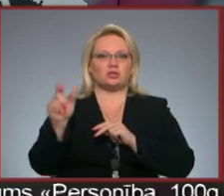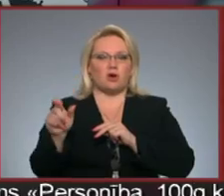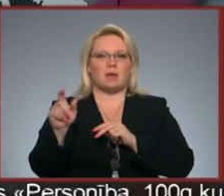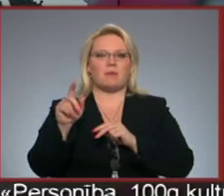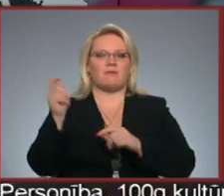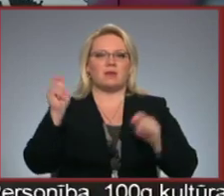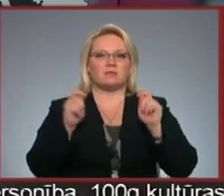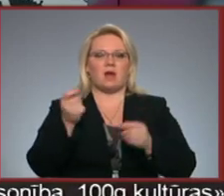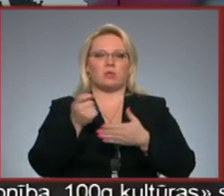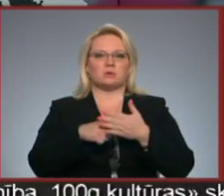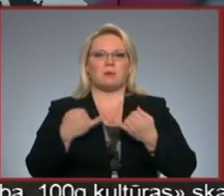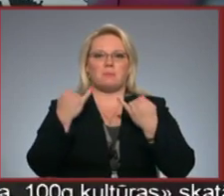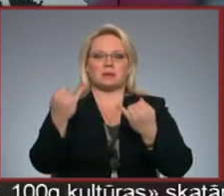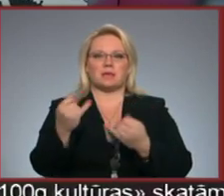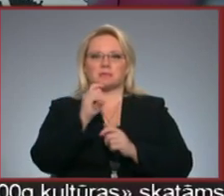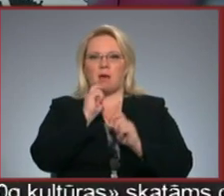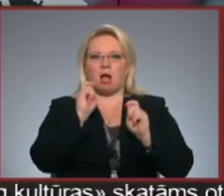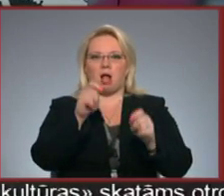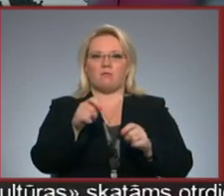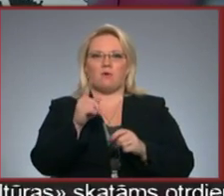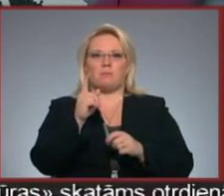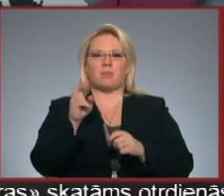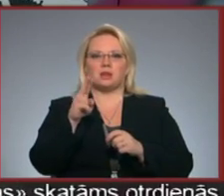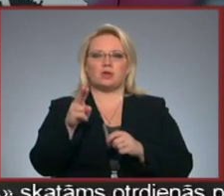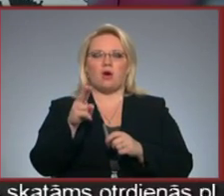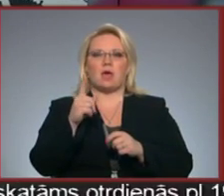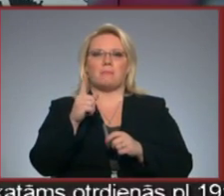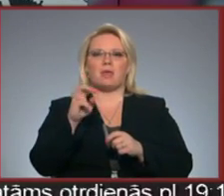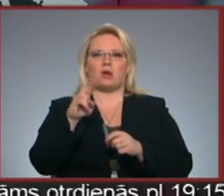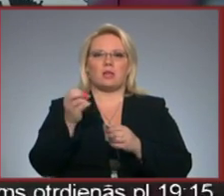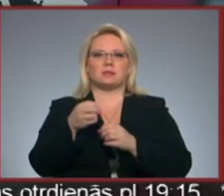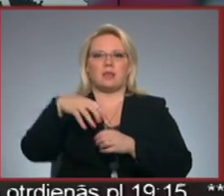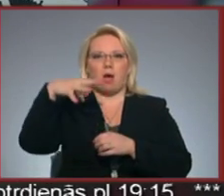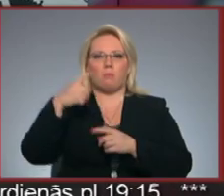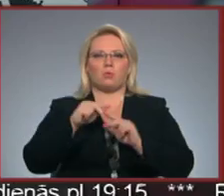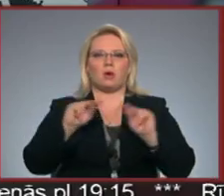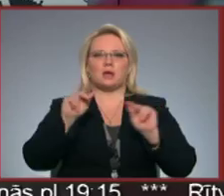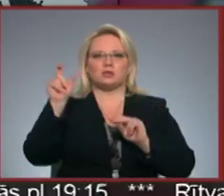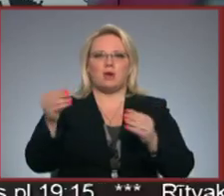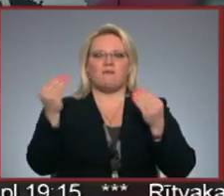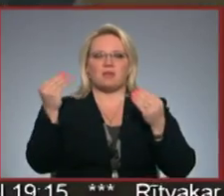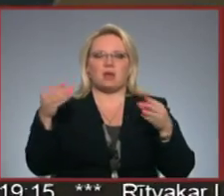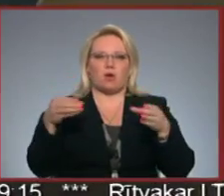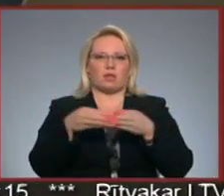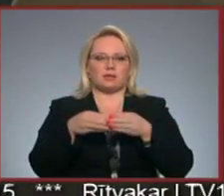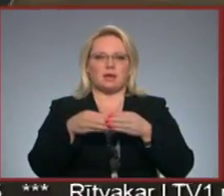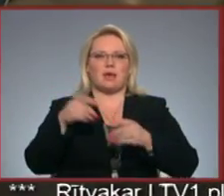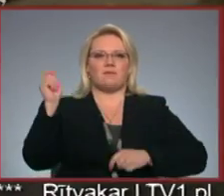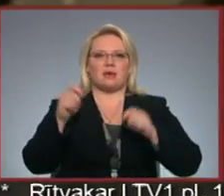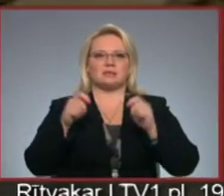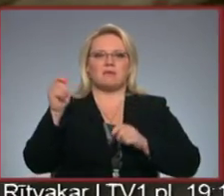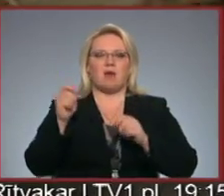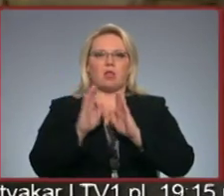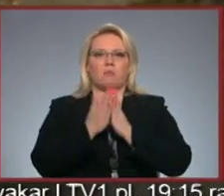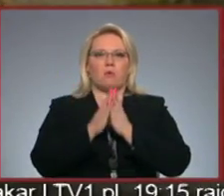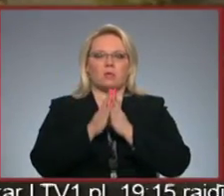noslēgumā pasniegs balvu Pētera Pētersona Petrolejas lampu no režisora vērienīgās kolekcijas. Festivāla bukletā Latvijas